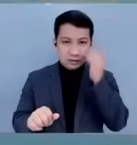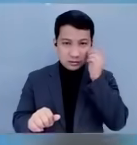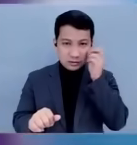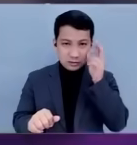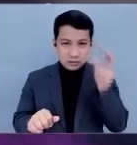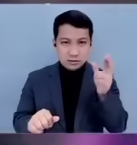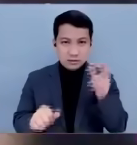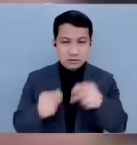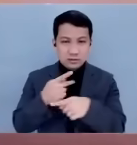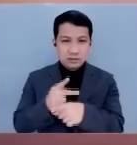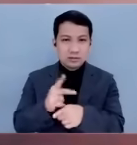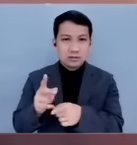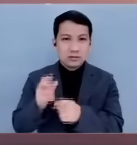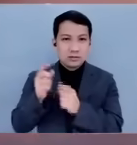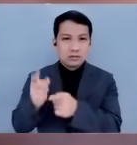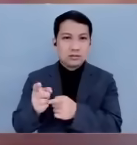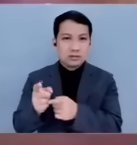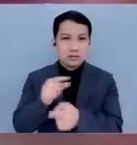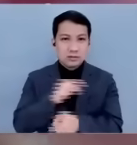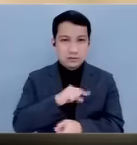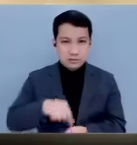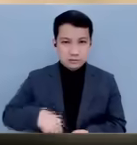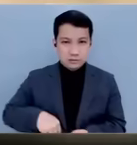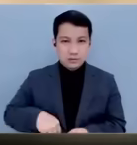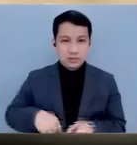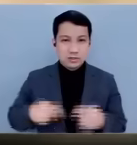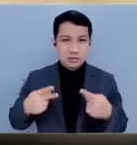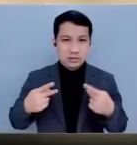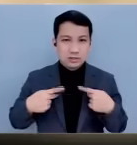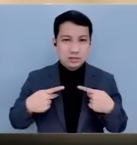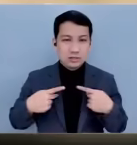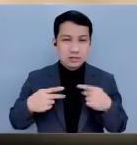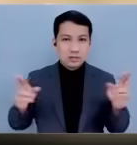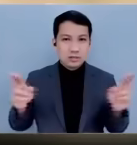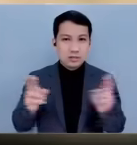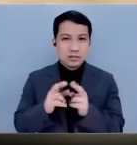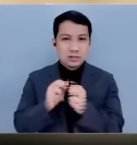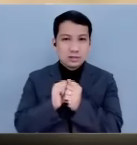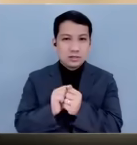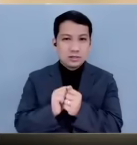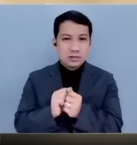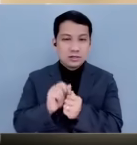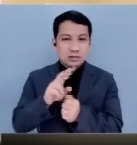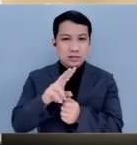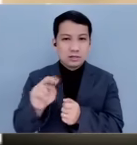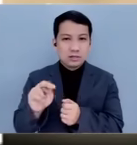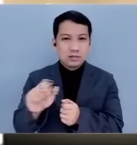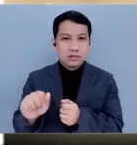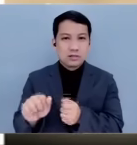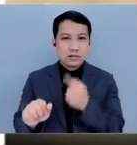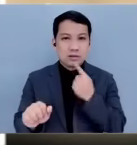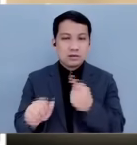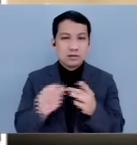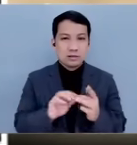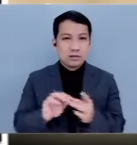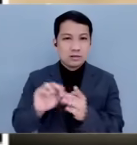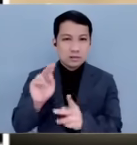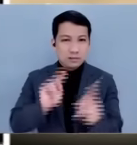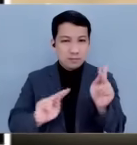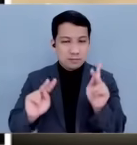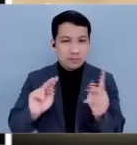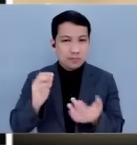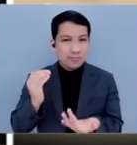ng tribute to the Queen. Nagkaroon pa sila ng reunion kasama si Vina Morales na may special performance pa.